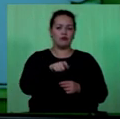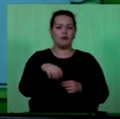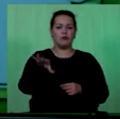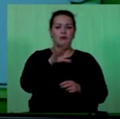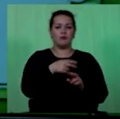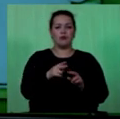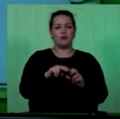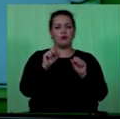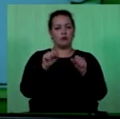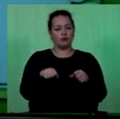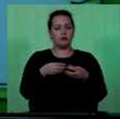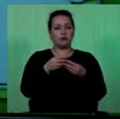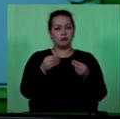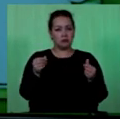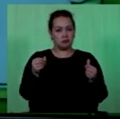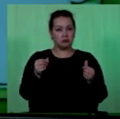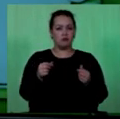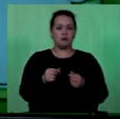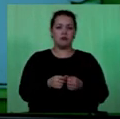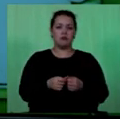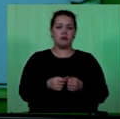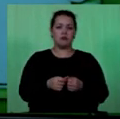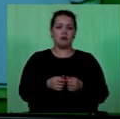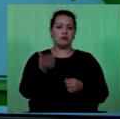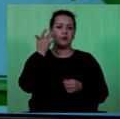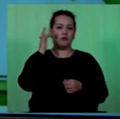это может исчезнуть навсегда.